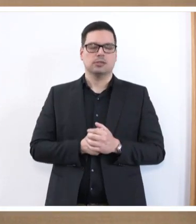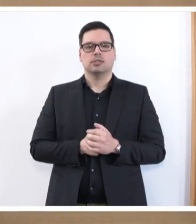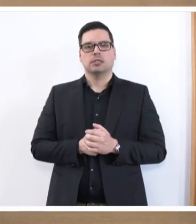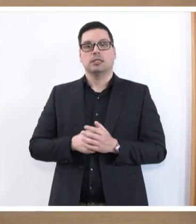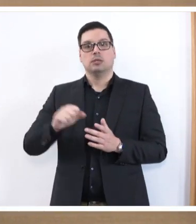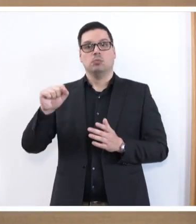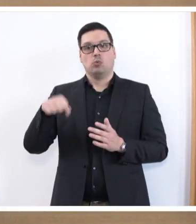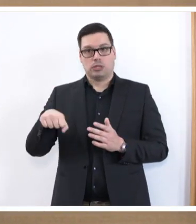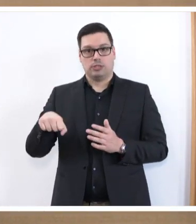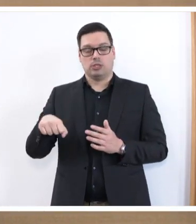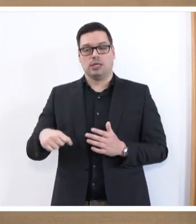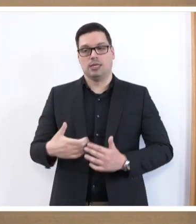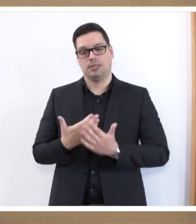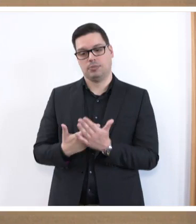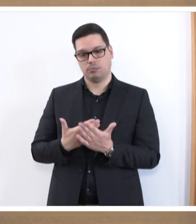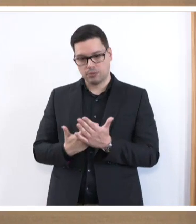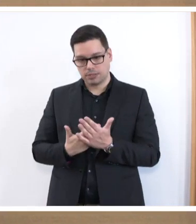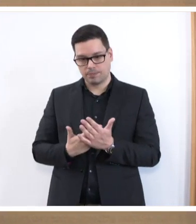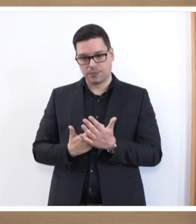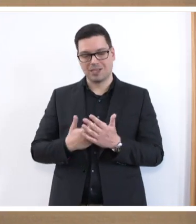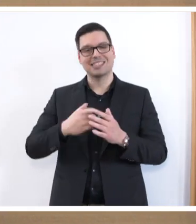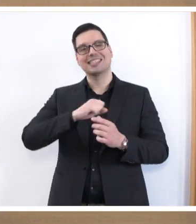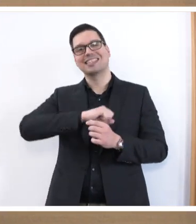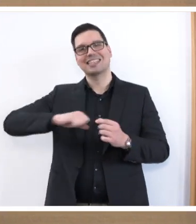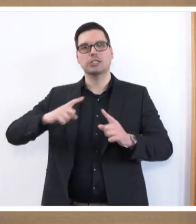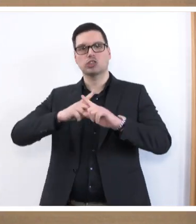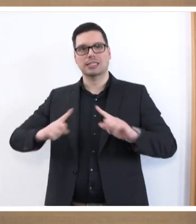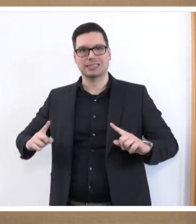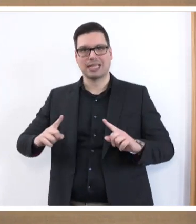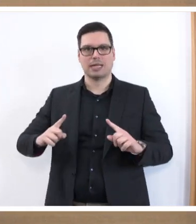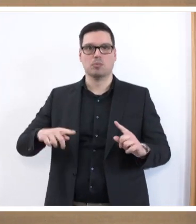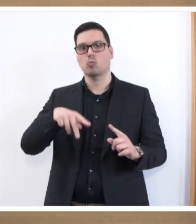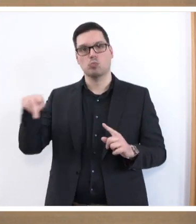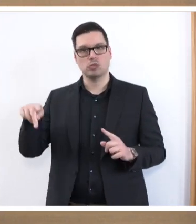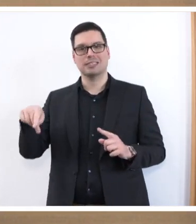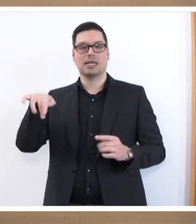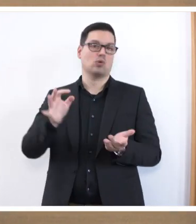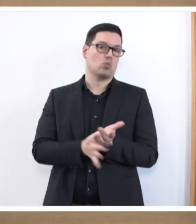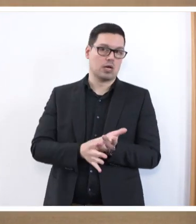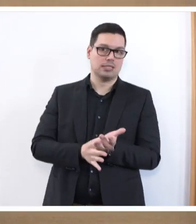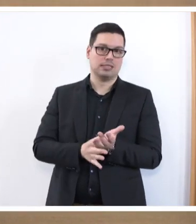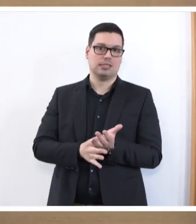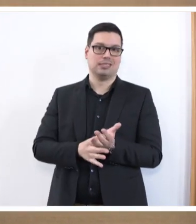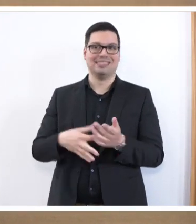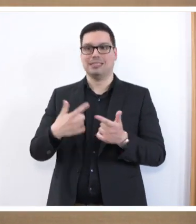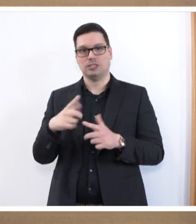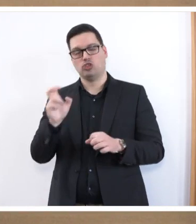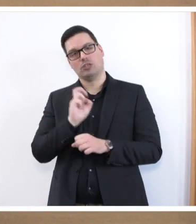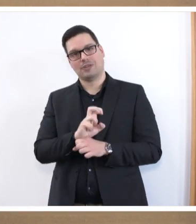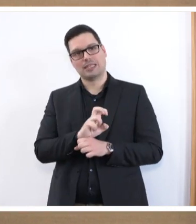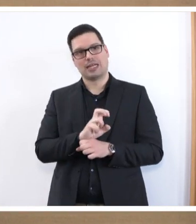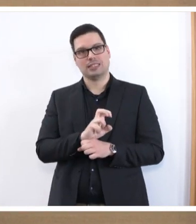könnte beispielsweise auch Rechtsextremisten und Rechtspopulisten in einem Ort, in dem sie bislang nicht vertreten